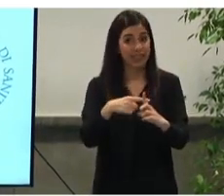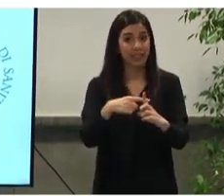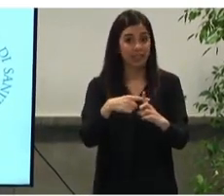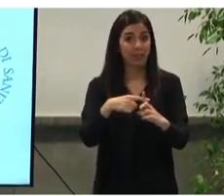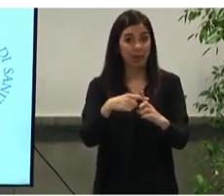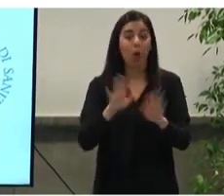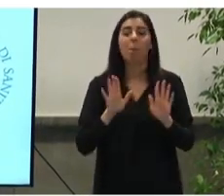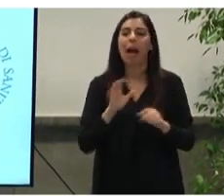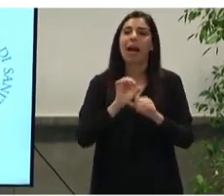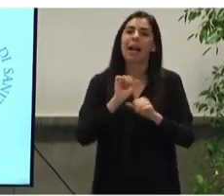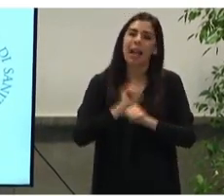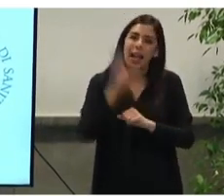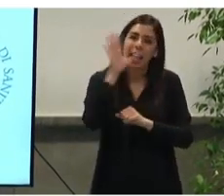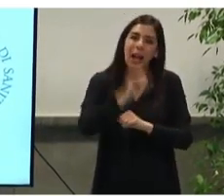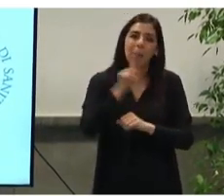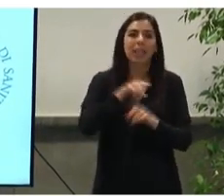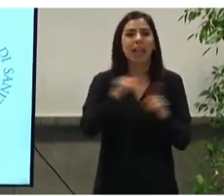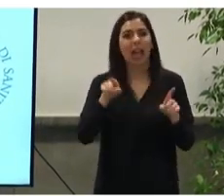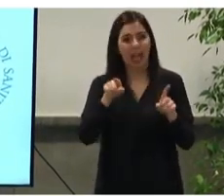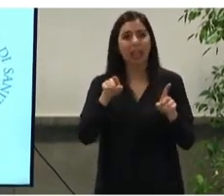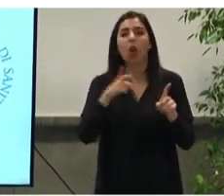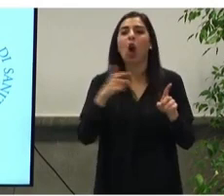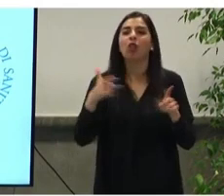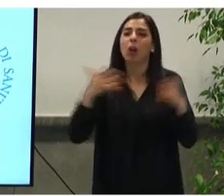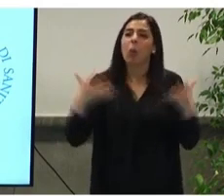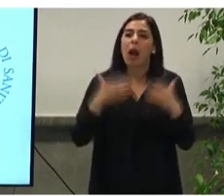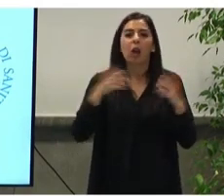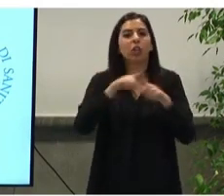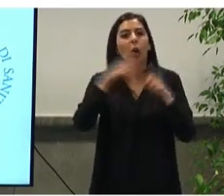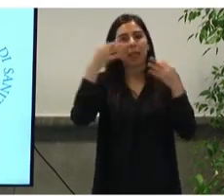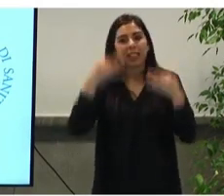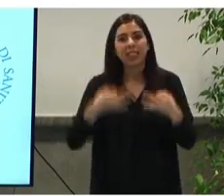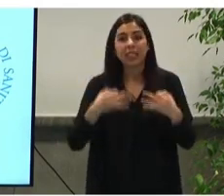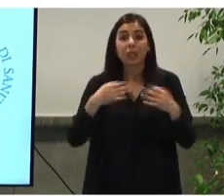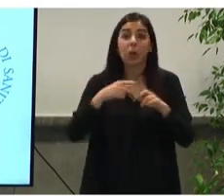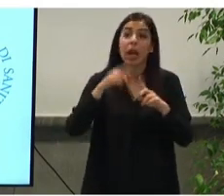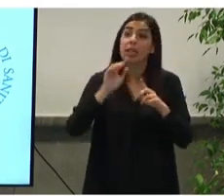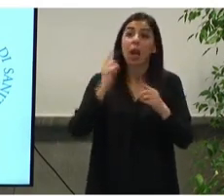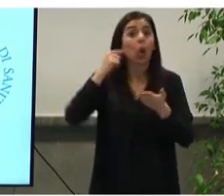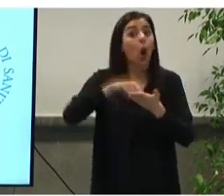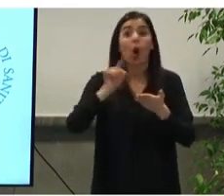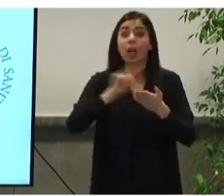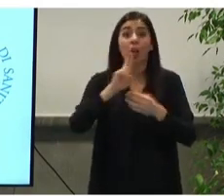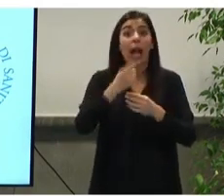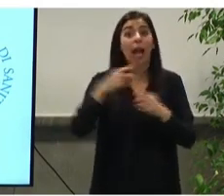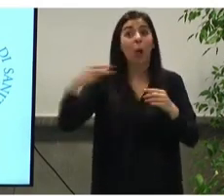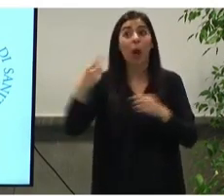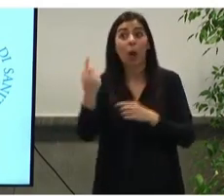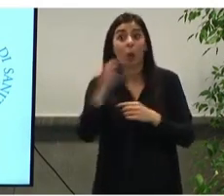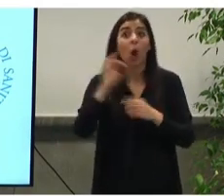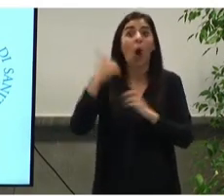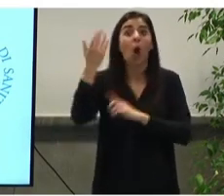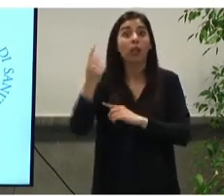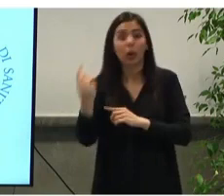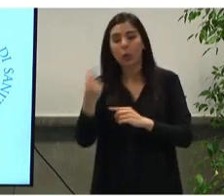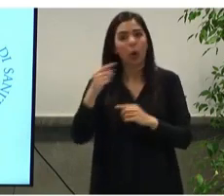che non c'è un margine enorme per tornare a R0,1 e sopra 1 e far ricominciare i guai. Quindi c'è del